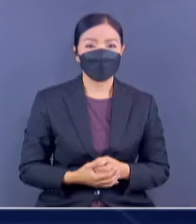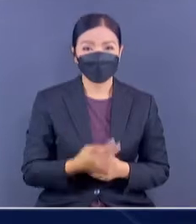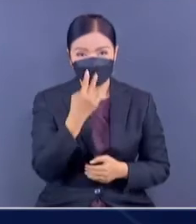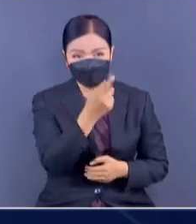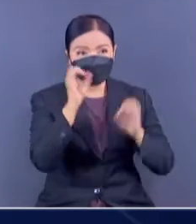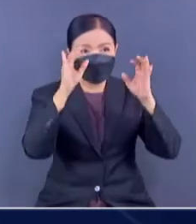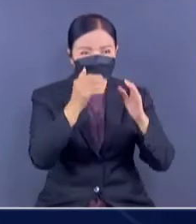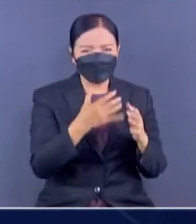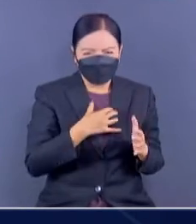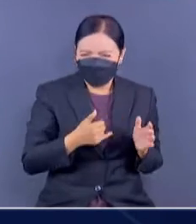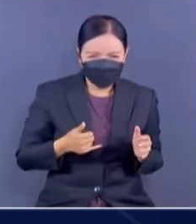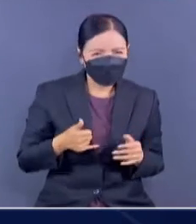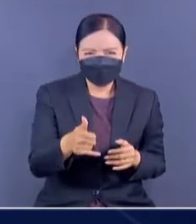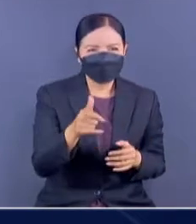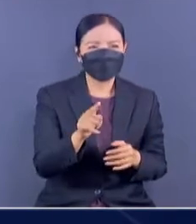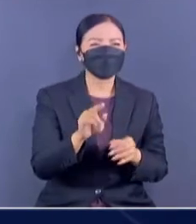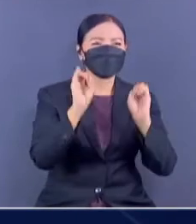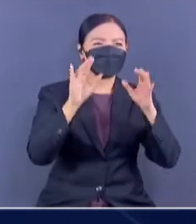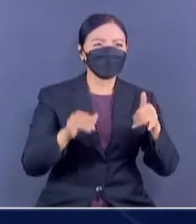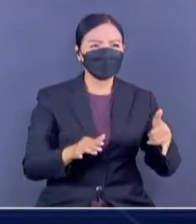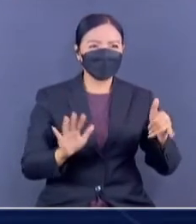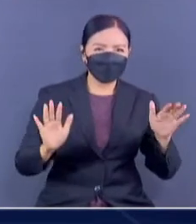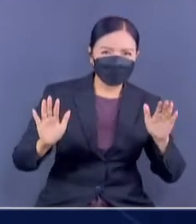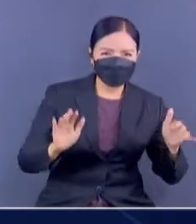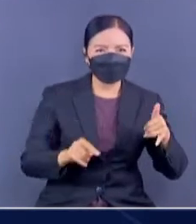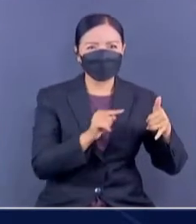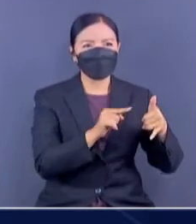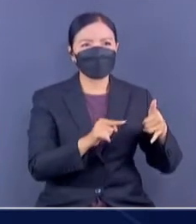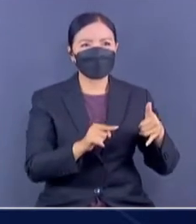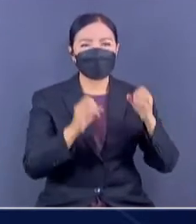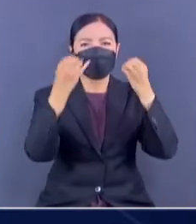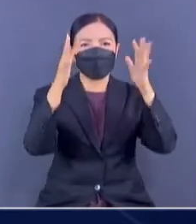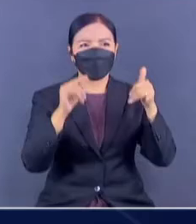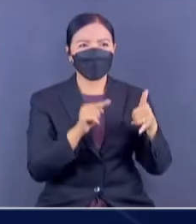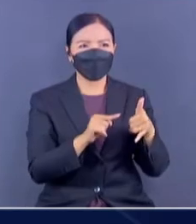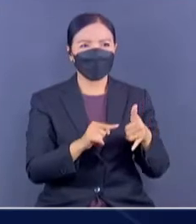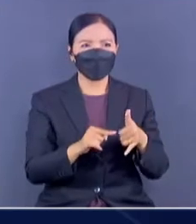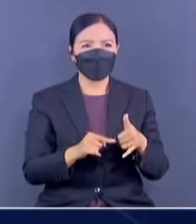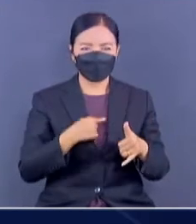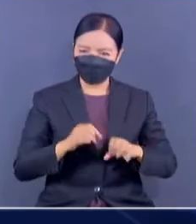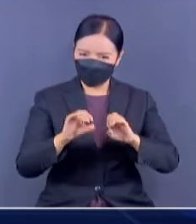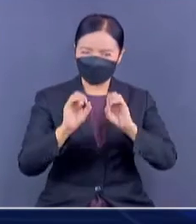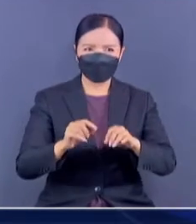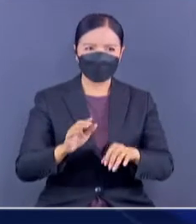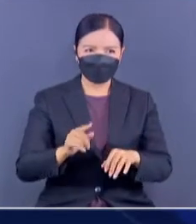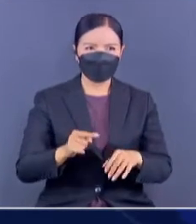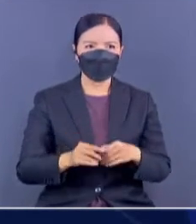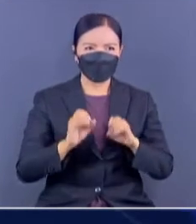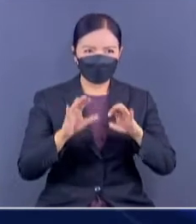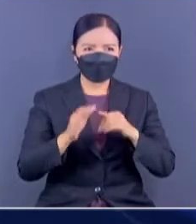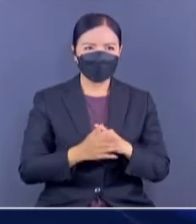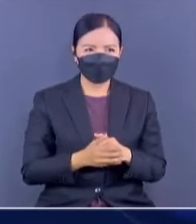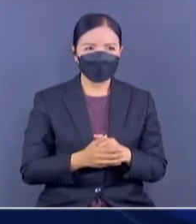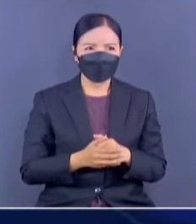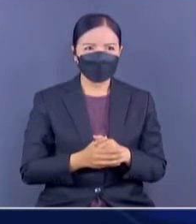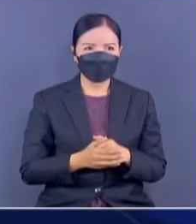ครับครูแทบจะลงไปเล่นเองอยู่แล้วนะครับ ครูคะ นี่เป็นยังไงลีลาการเชียร์ของครูฝึกซ้อมมากับมือนี่จะอันเดอร์อยู่แล้วจะก